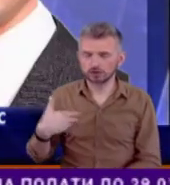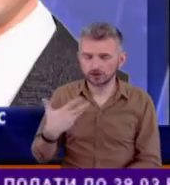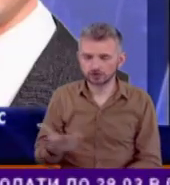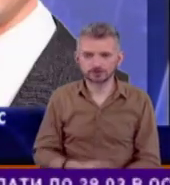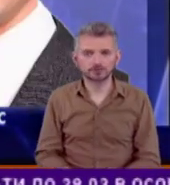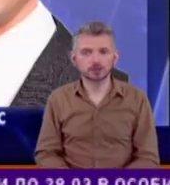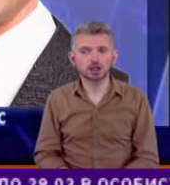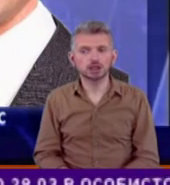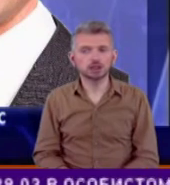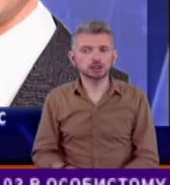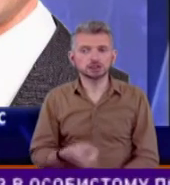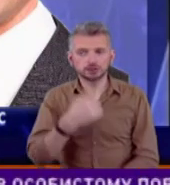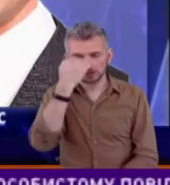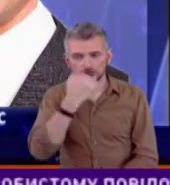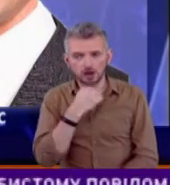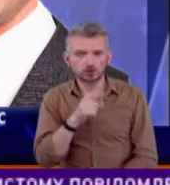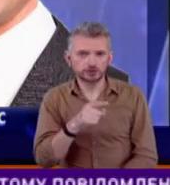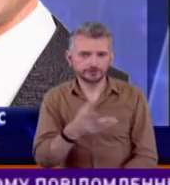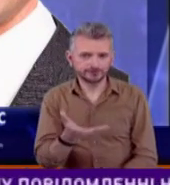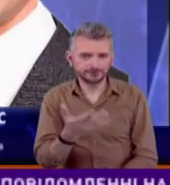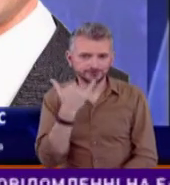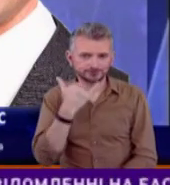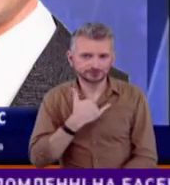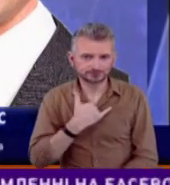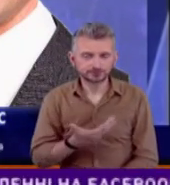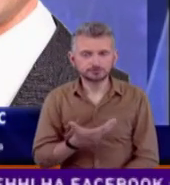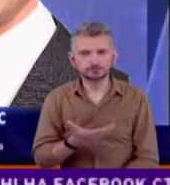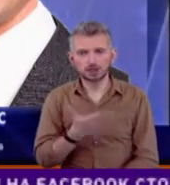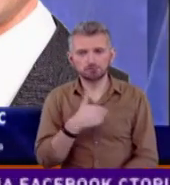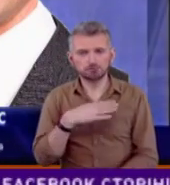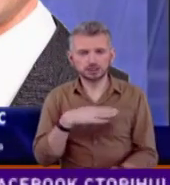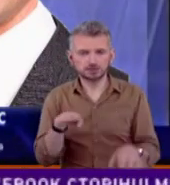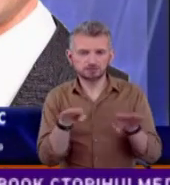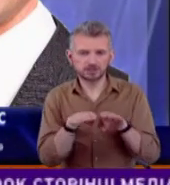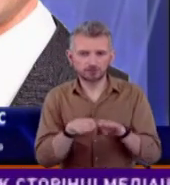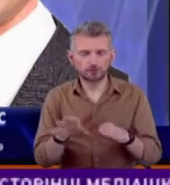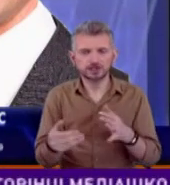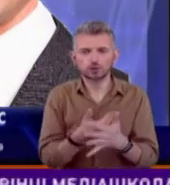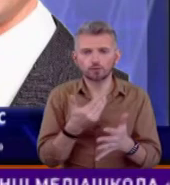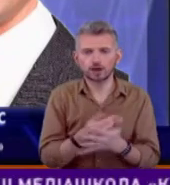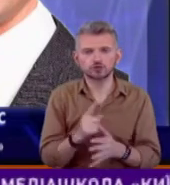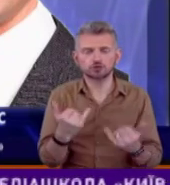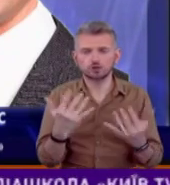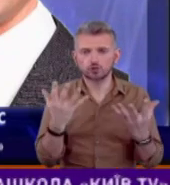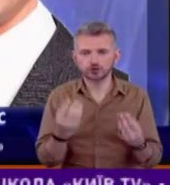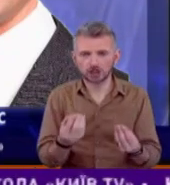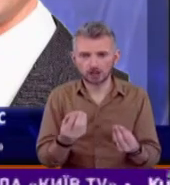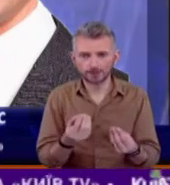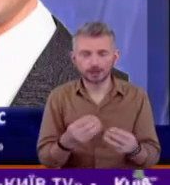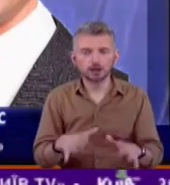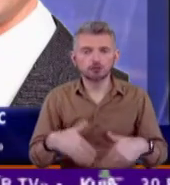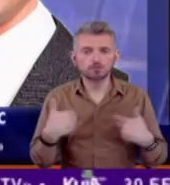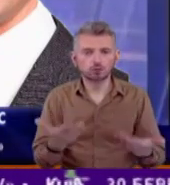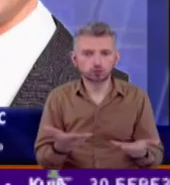Доброго вечора. Якраз ми, дякую, що приєдналися до нас, ми співставляємо всі новації, які на сьогоднішній день